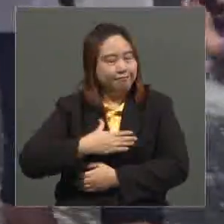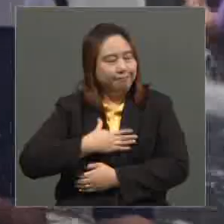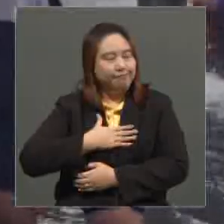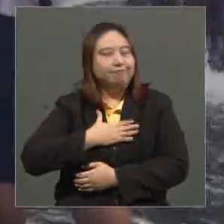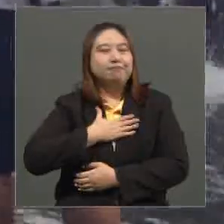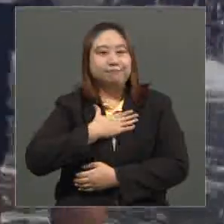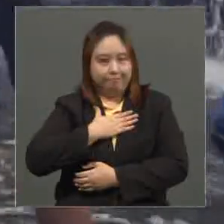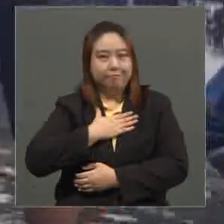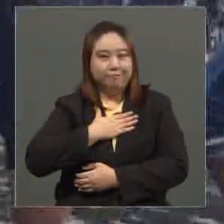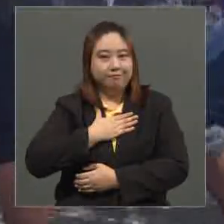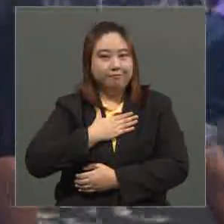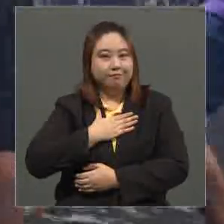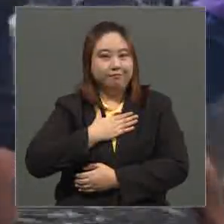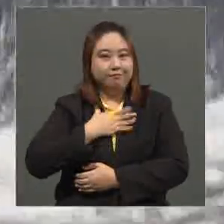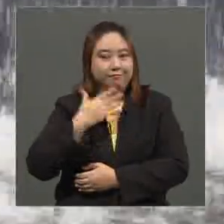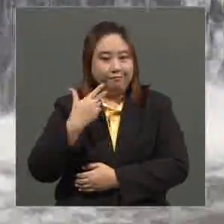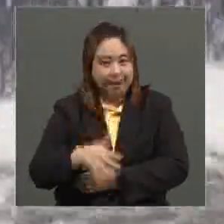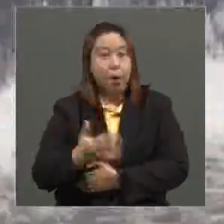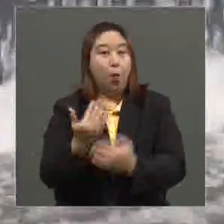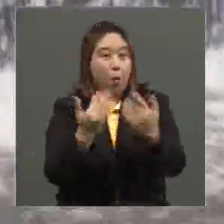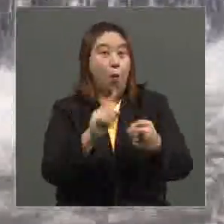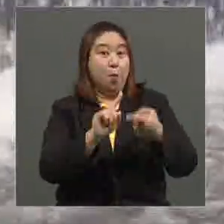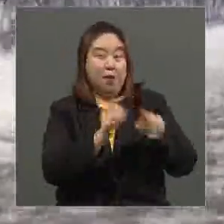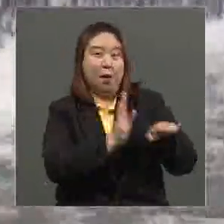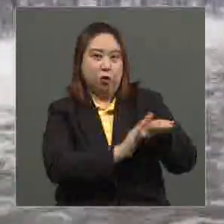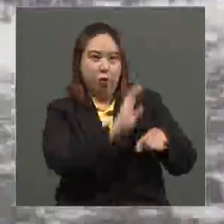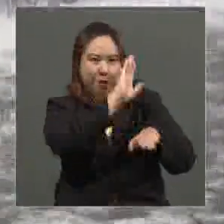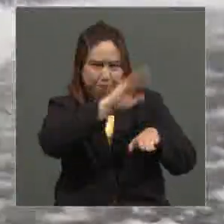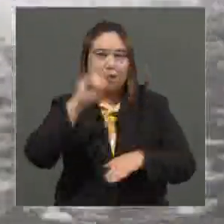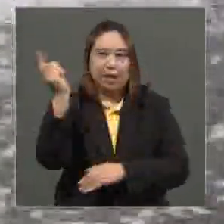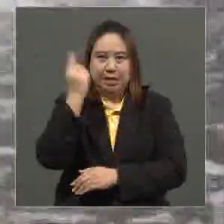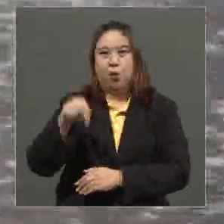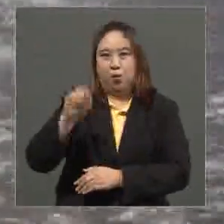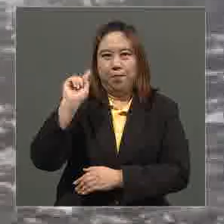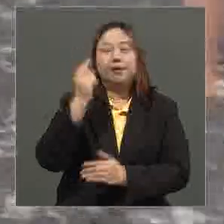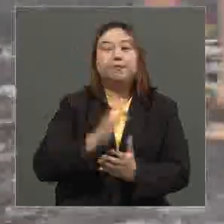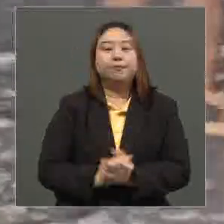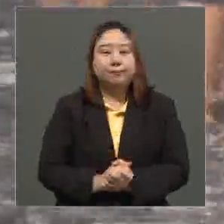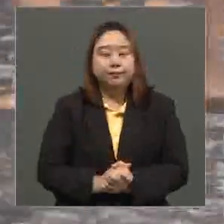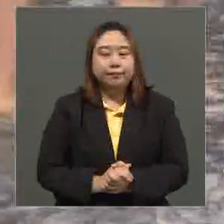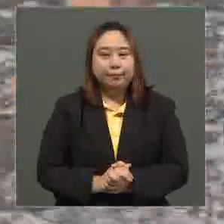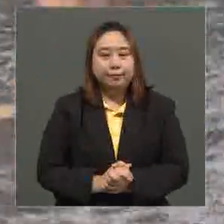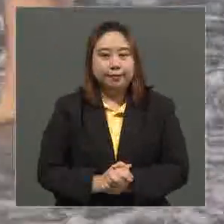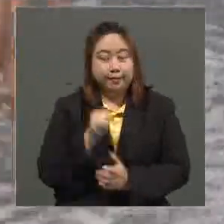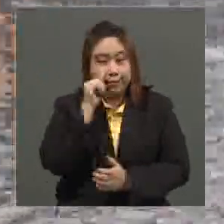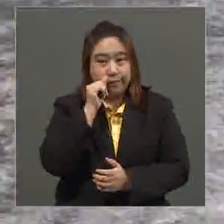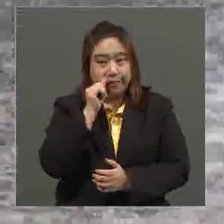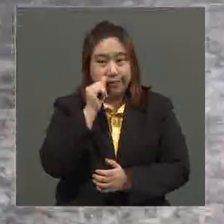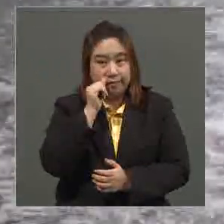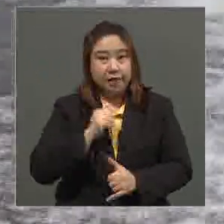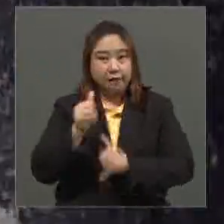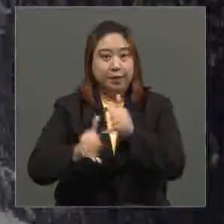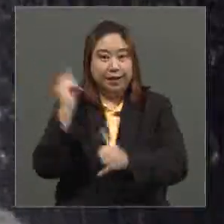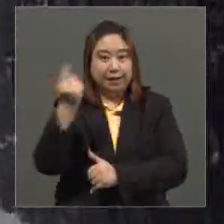ใจอย่างมากแล้วก็ยืนยันจะแนะนำเพื่อนๆให้มาท่องเที่ยวที่นี่อีกแน่นอนค่ะอการมาท่องเที่ยวที่ฝายกั้นน้ำปางสวรรค์